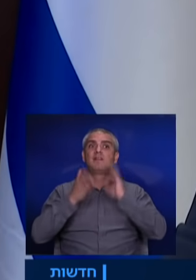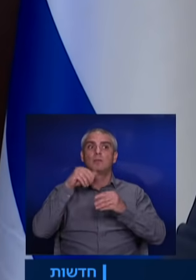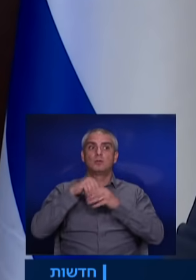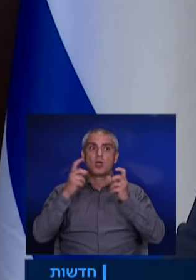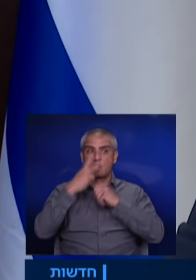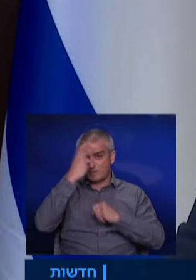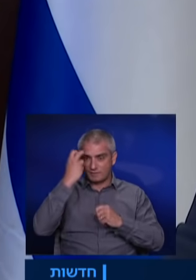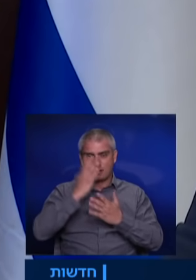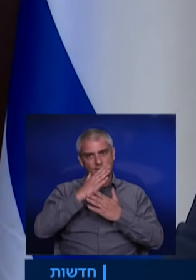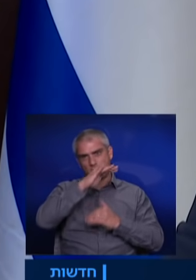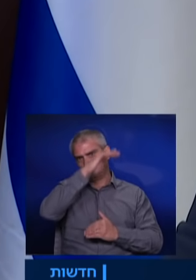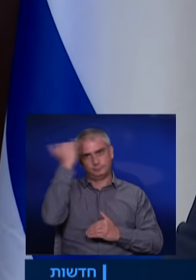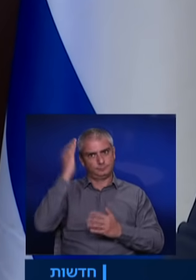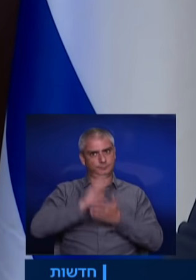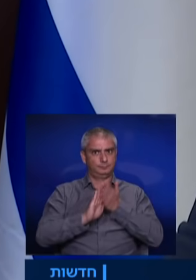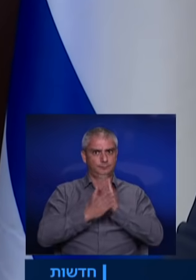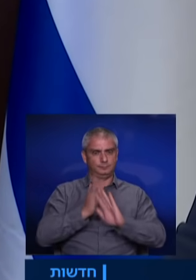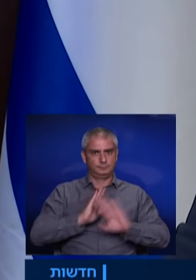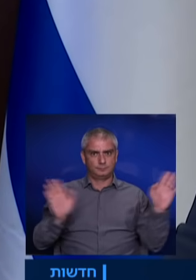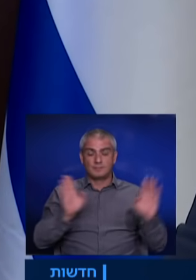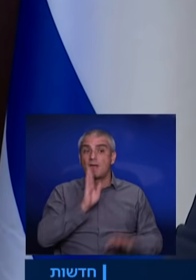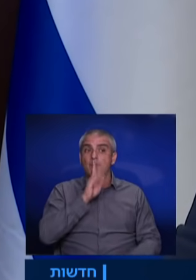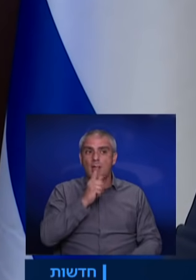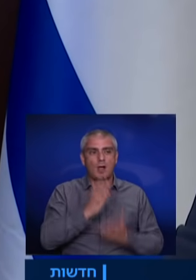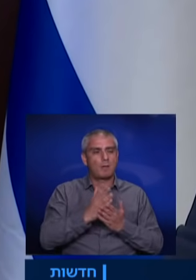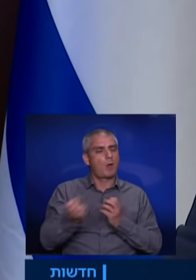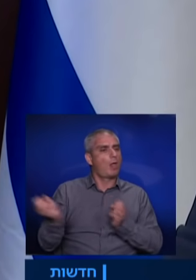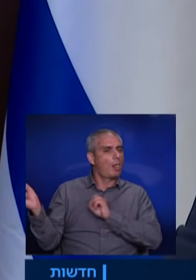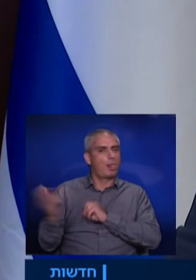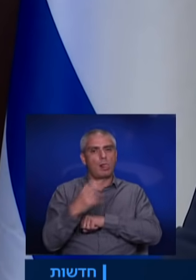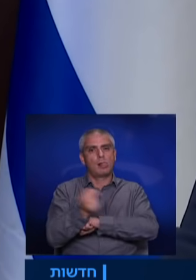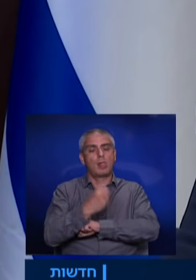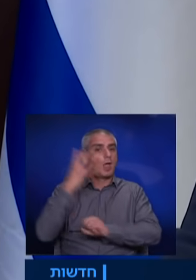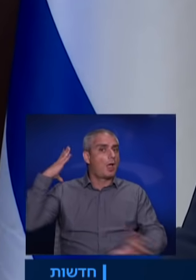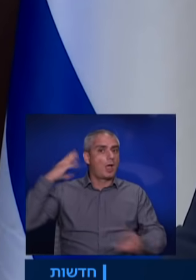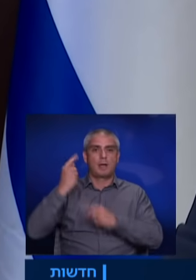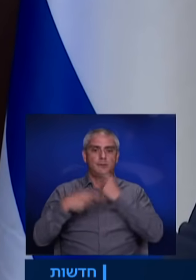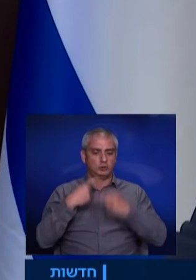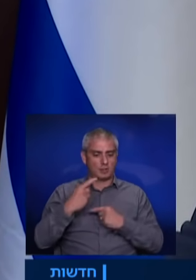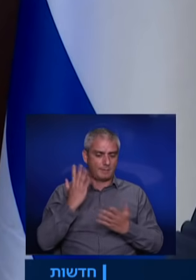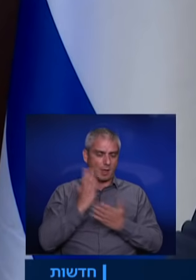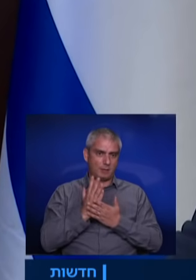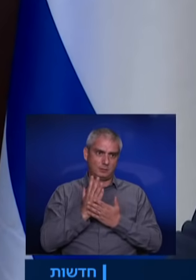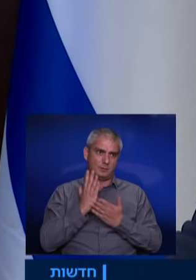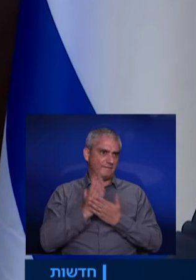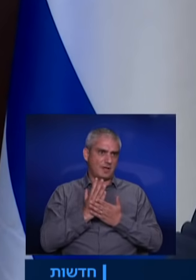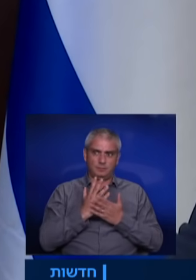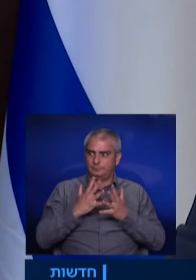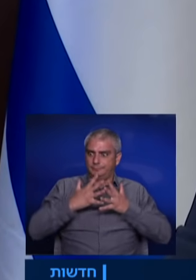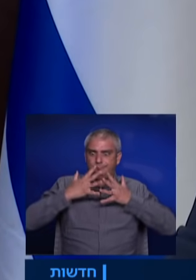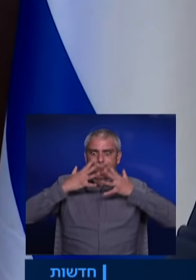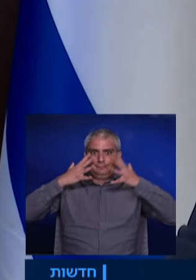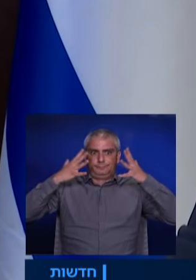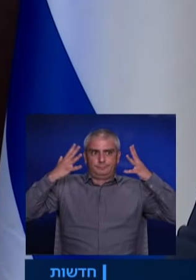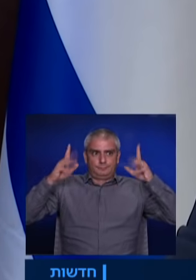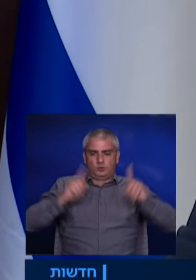הערבית הגיע לקו אדום. הבעיה הודחקה והוזנחה במשך שנים עד שהגיע למימדים מפלצתיים